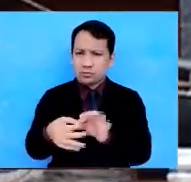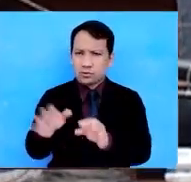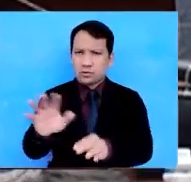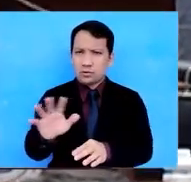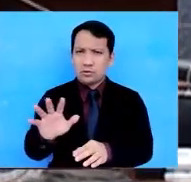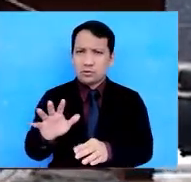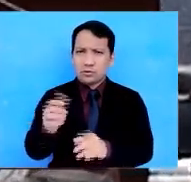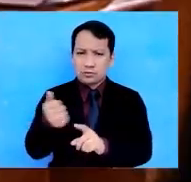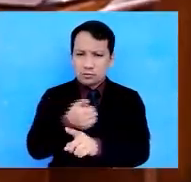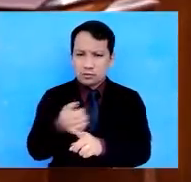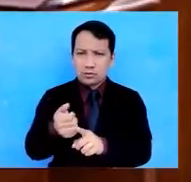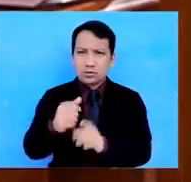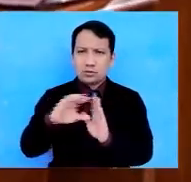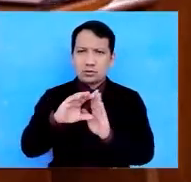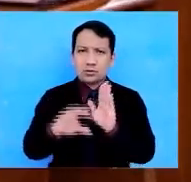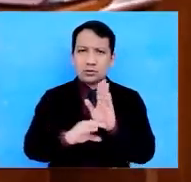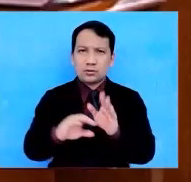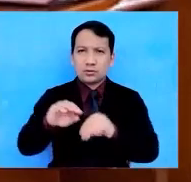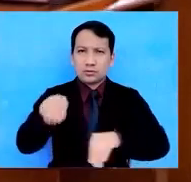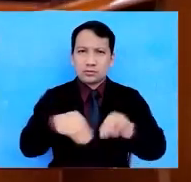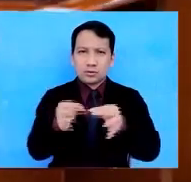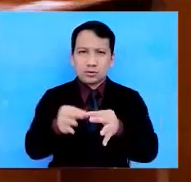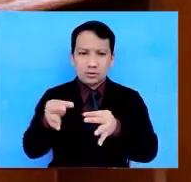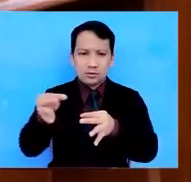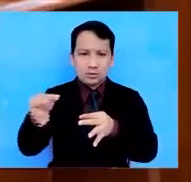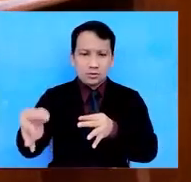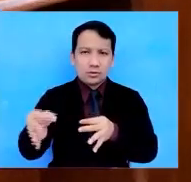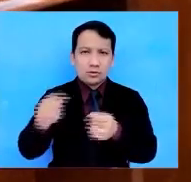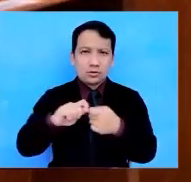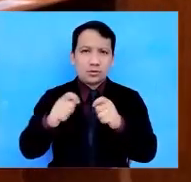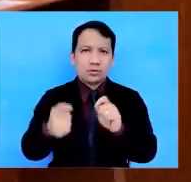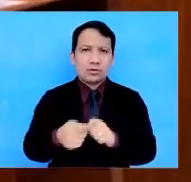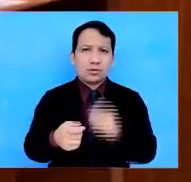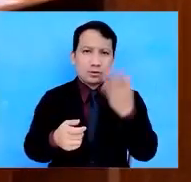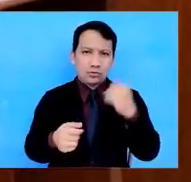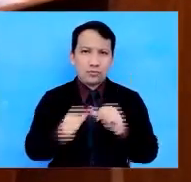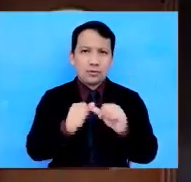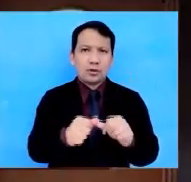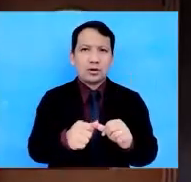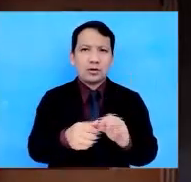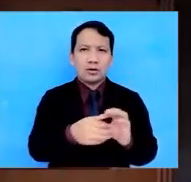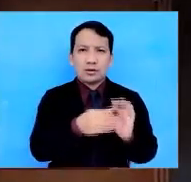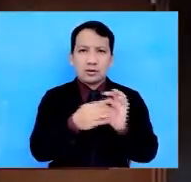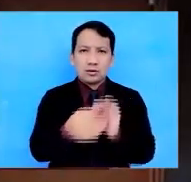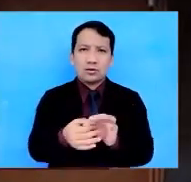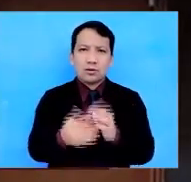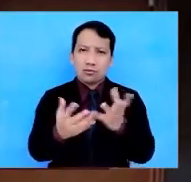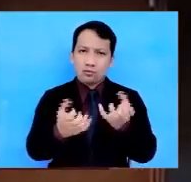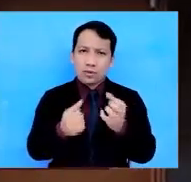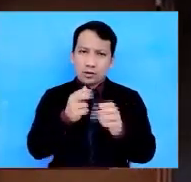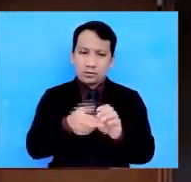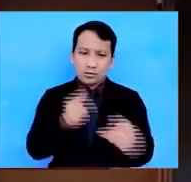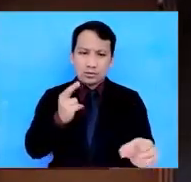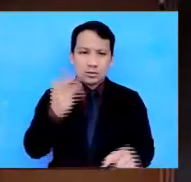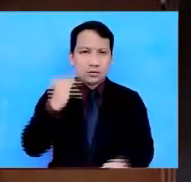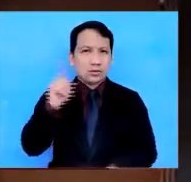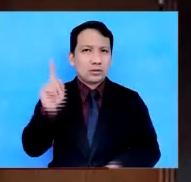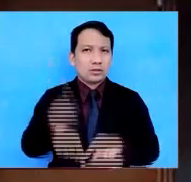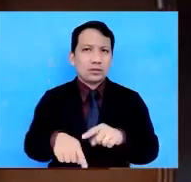samantalahin ang charter change para pahabain ang kanyang termino. Katunayan nga raw, matagal na niyang gustong mag-resign dahil hindi raw